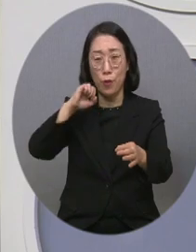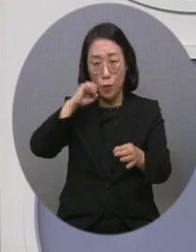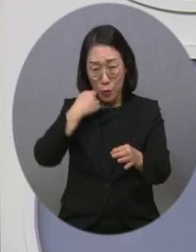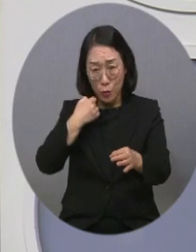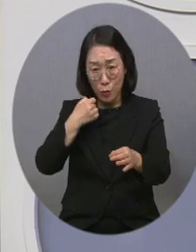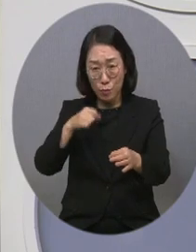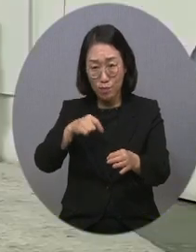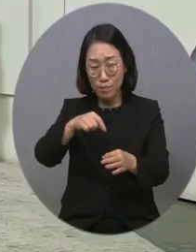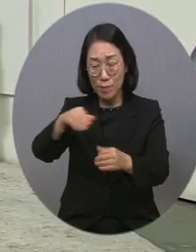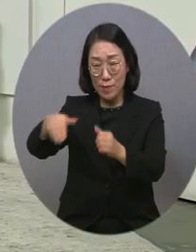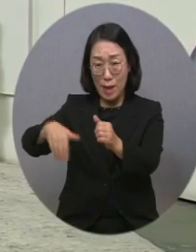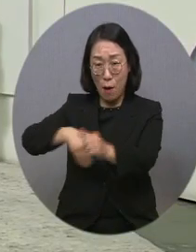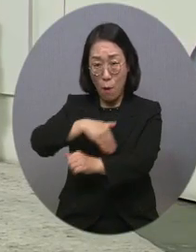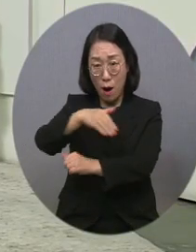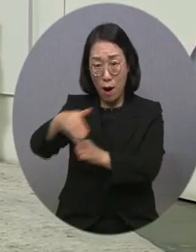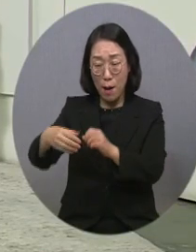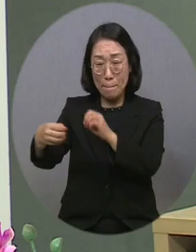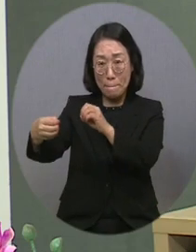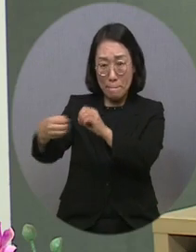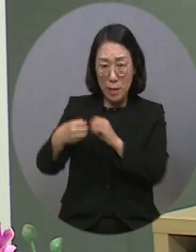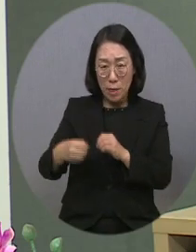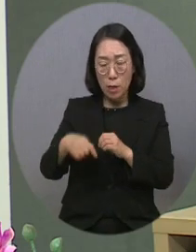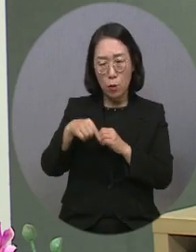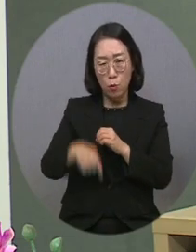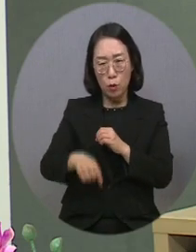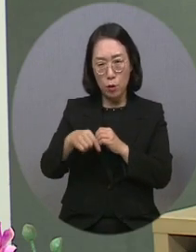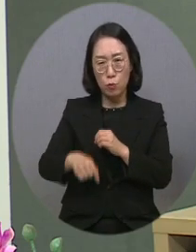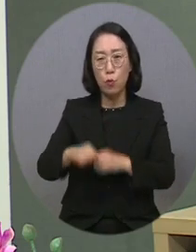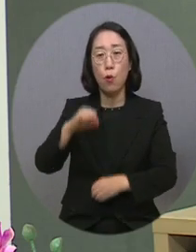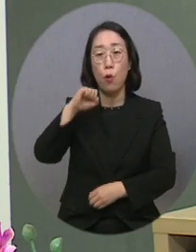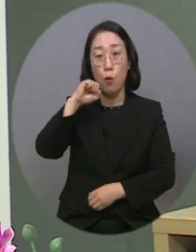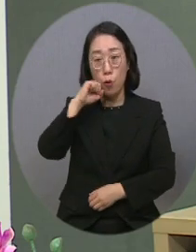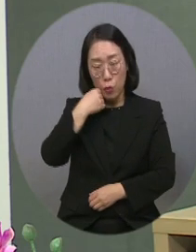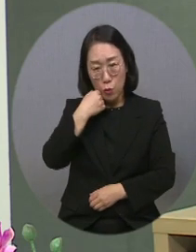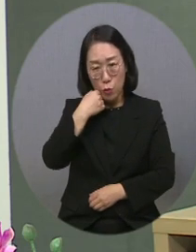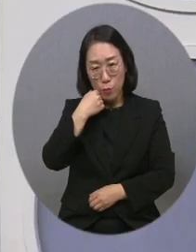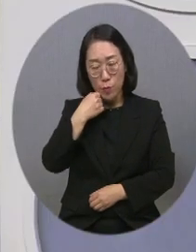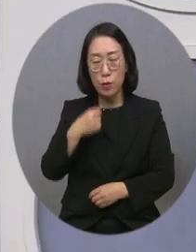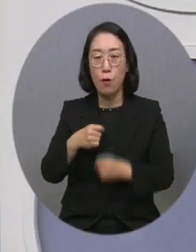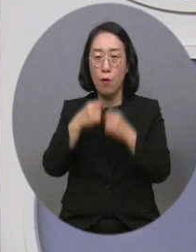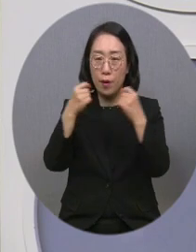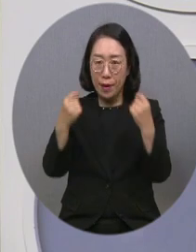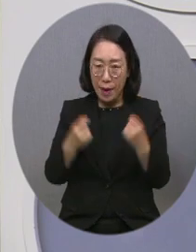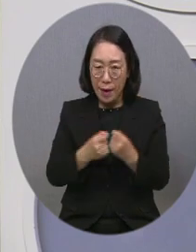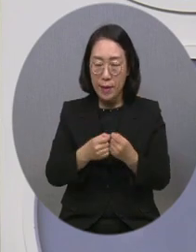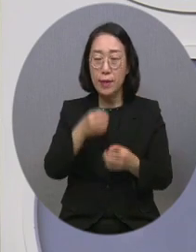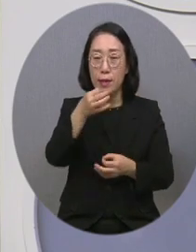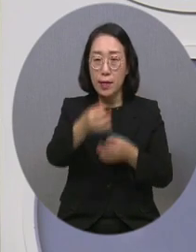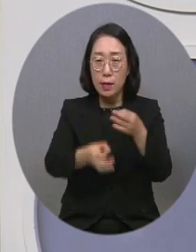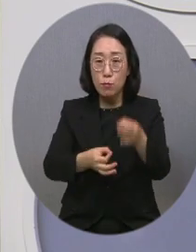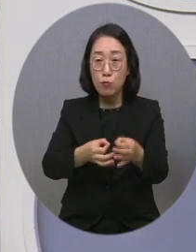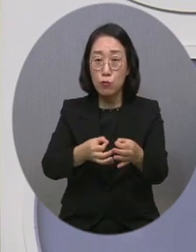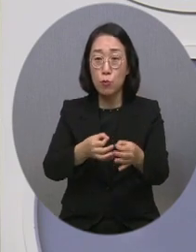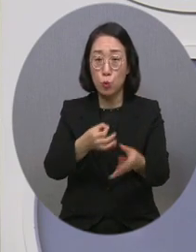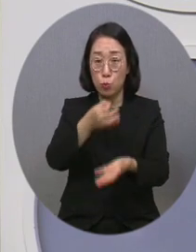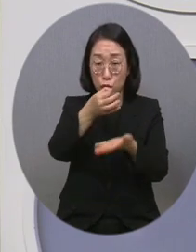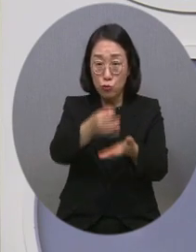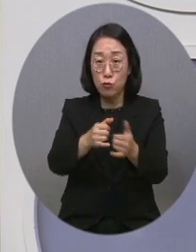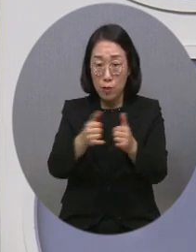우리나라의 어떤 이런 것들이 악영향을 좀 미쳐서 소액 기부자라 할지 아니면은